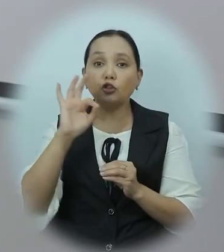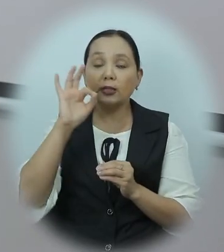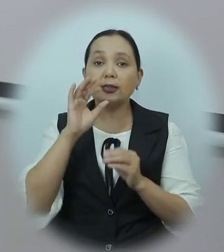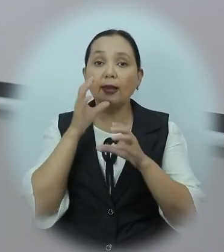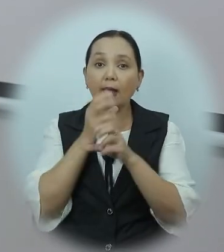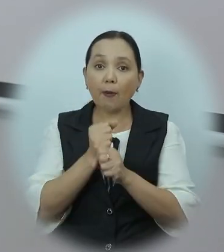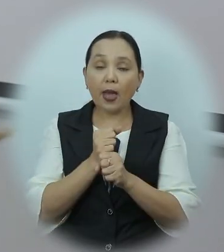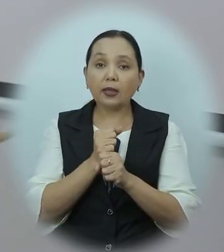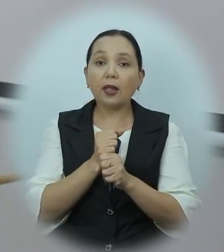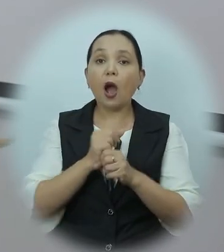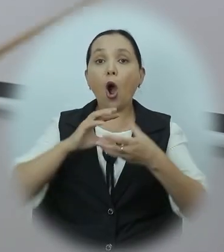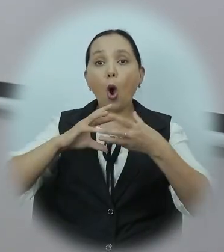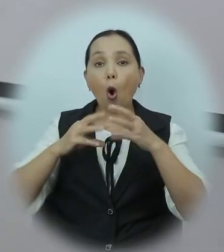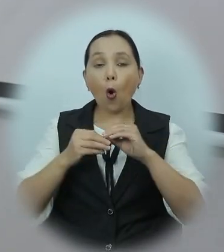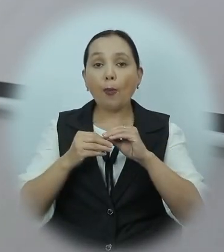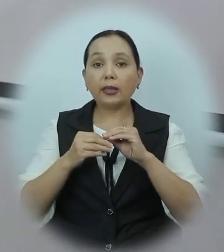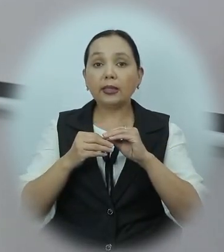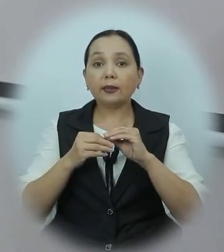kamayadi va oqibatda